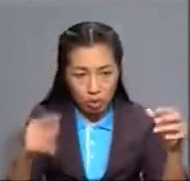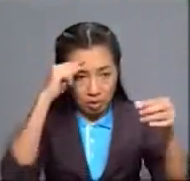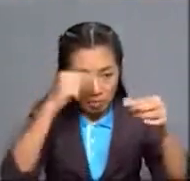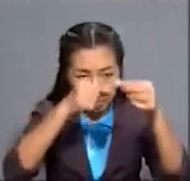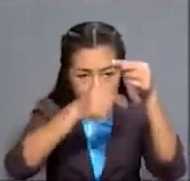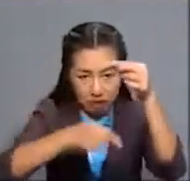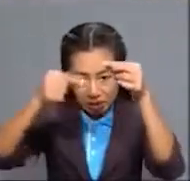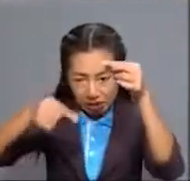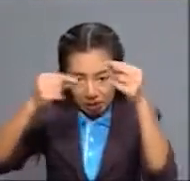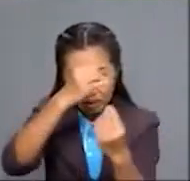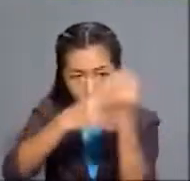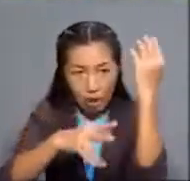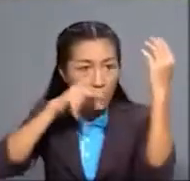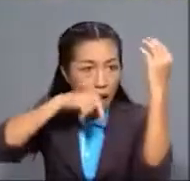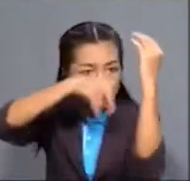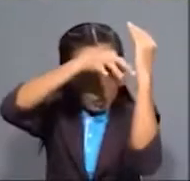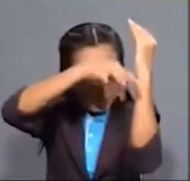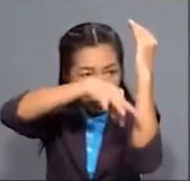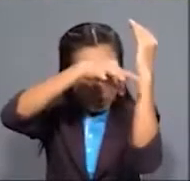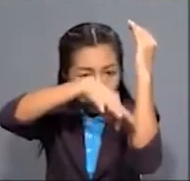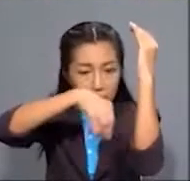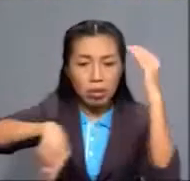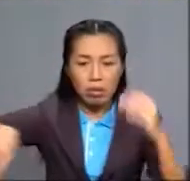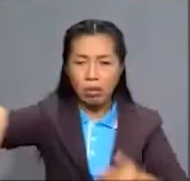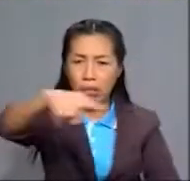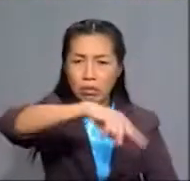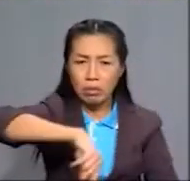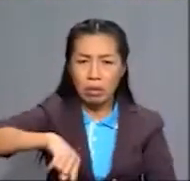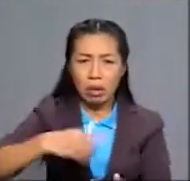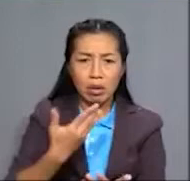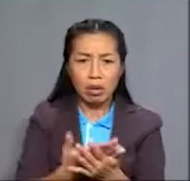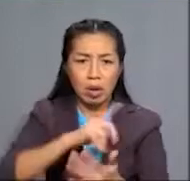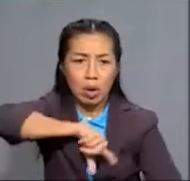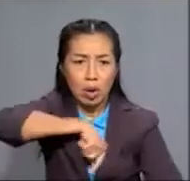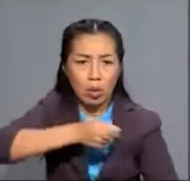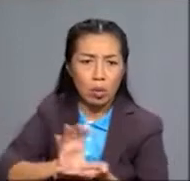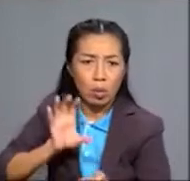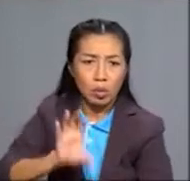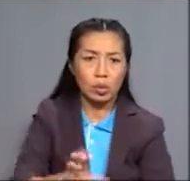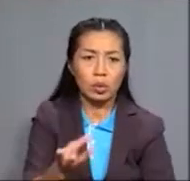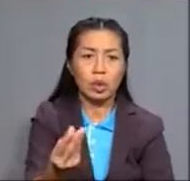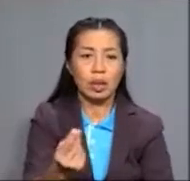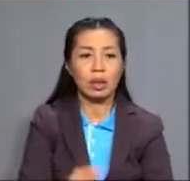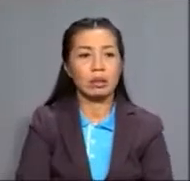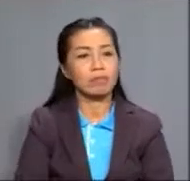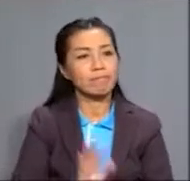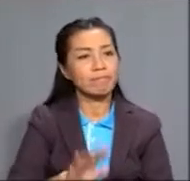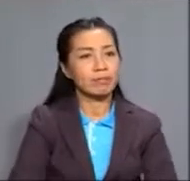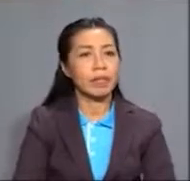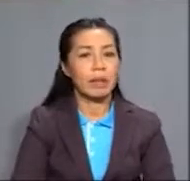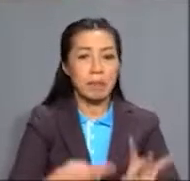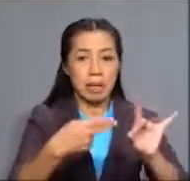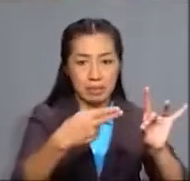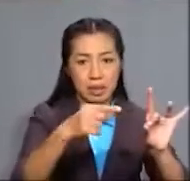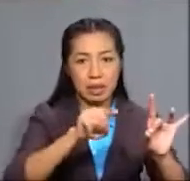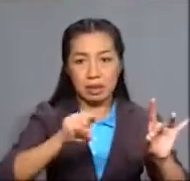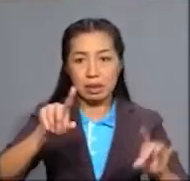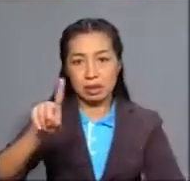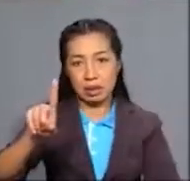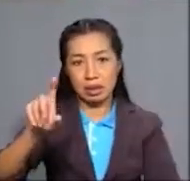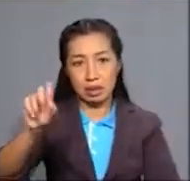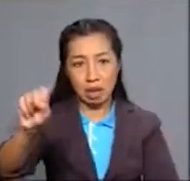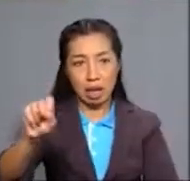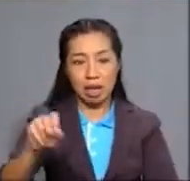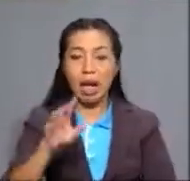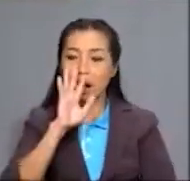ำหยดใช้ทั้งโรงเรือนอันนี้ลงทุนเยอะไหมครับเนี่ย โดยเฉลี่ยประมาณ80,000ถึง 100,000 ครับ โรงละแสนโรง